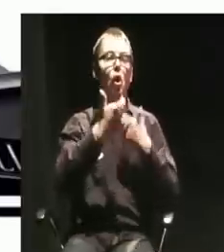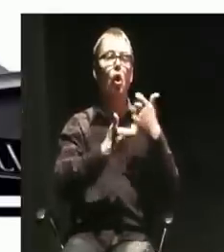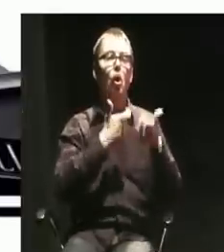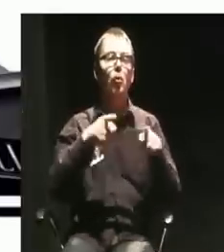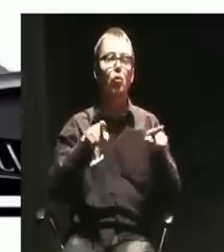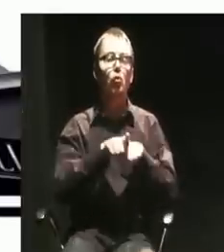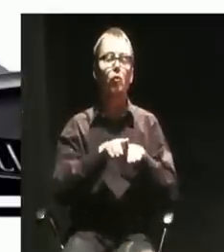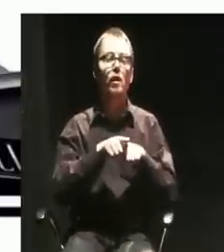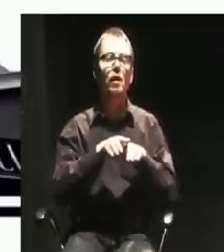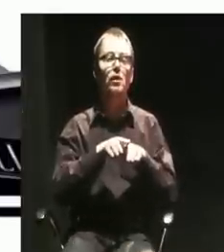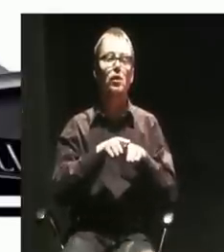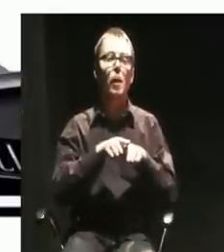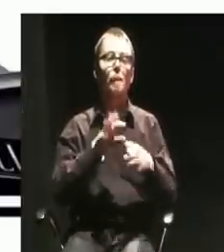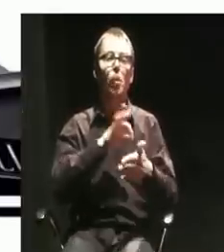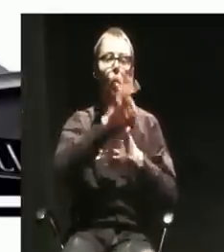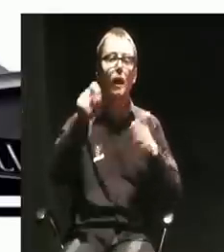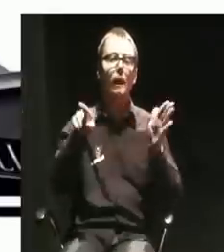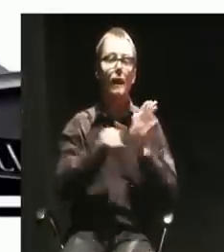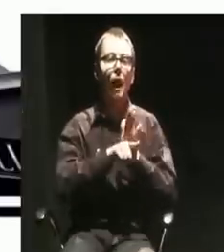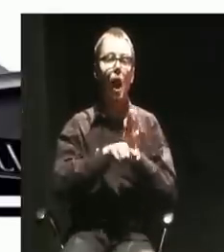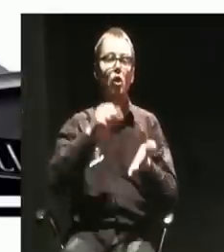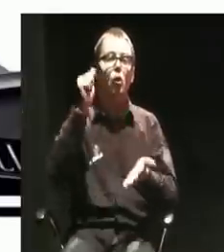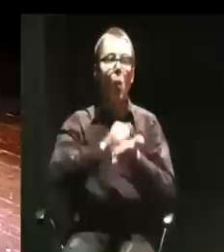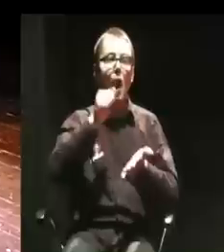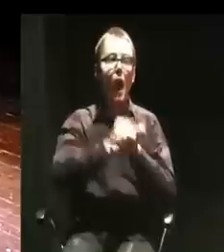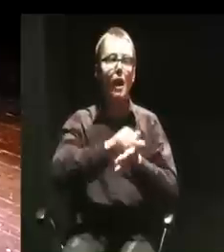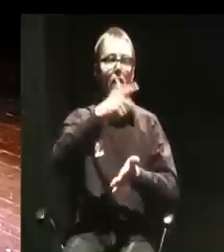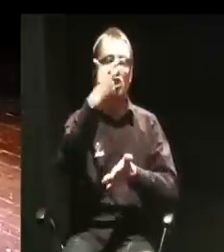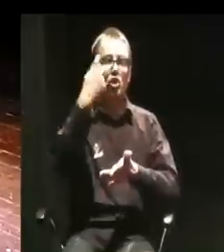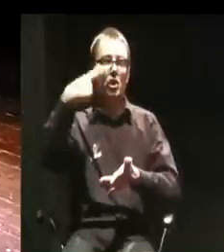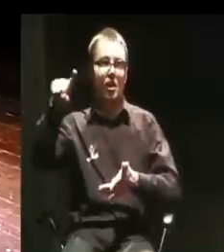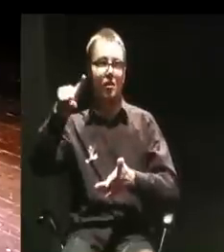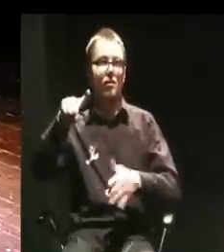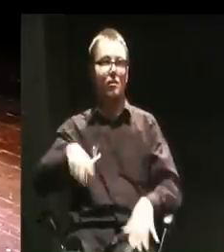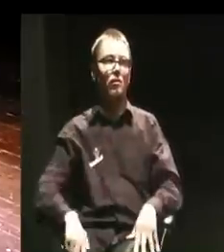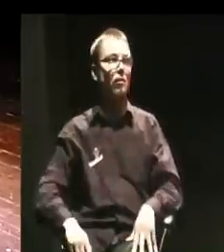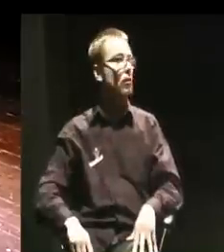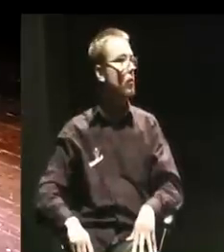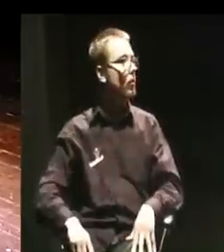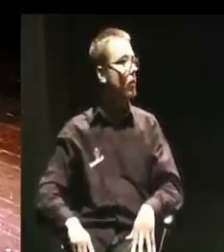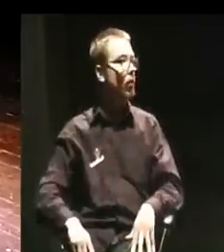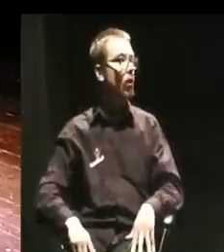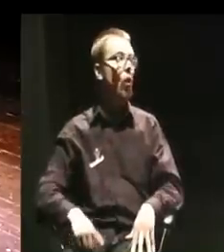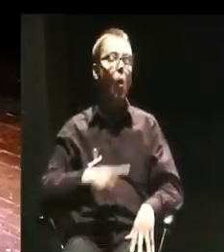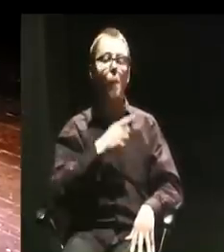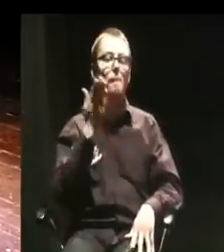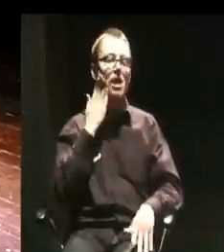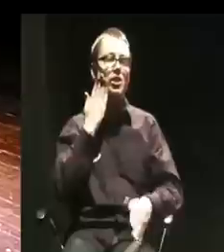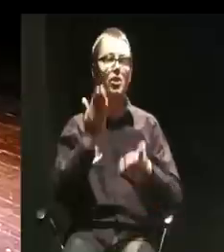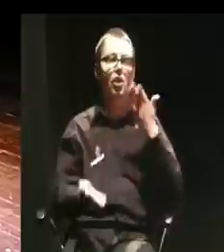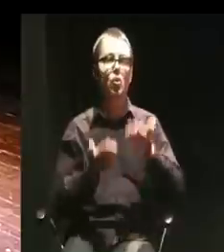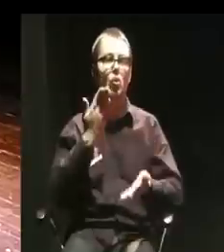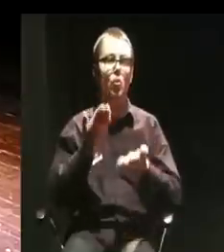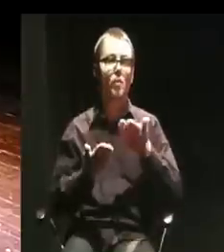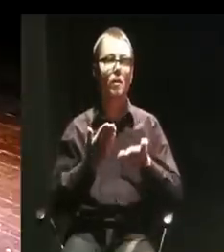3D i największej firmy produkującej w Polsce. I to jest chłopak w Lublinie, który w swoim